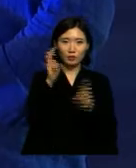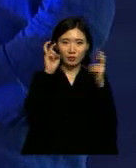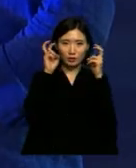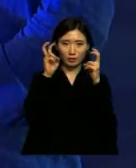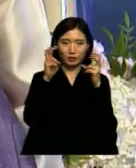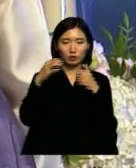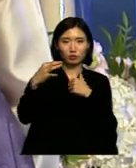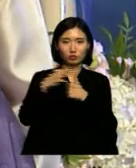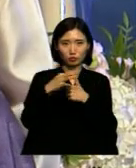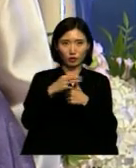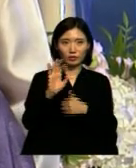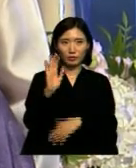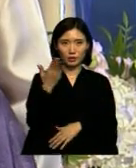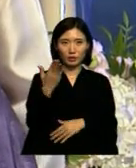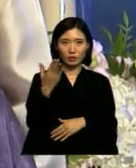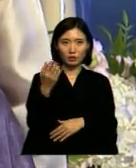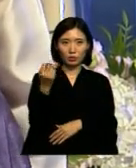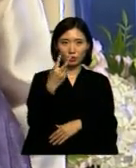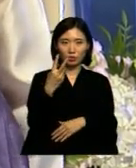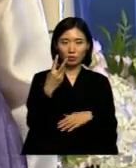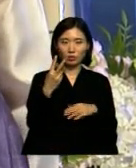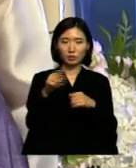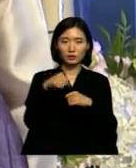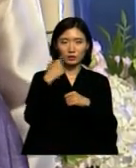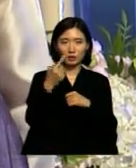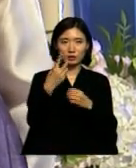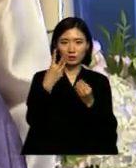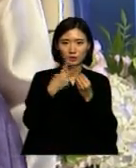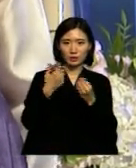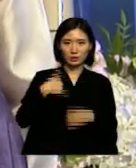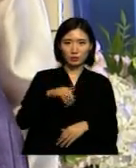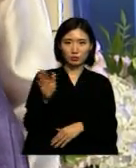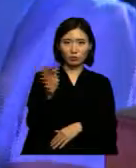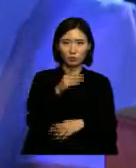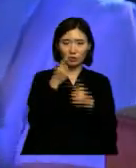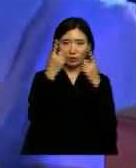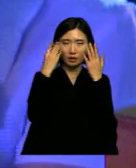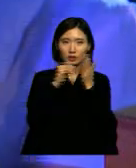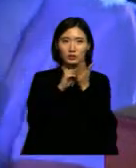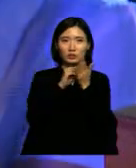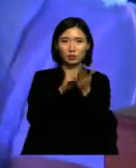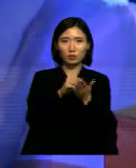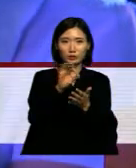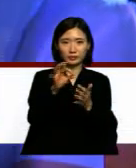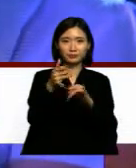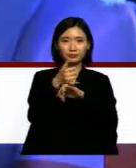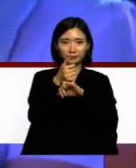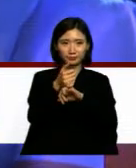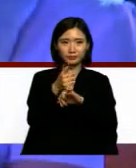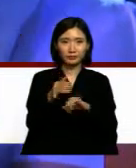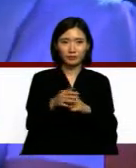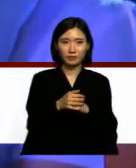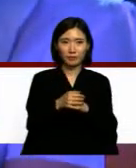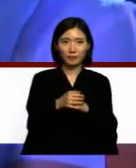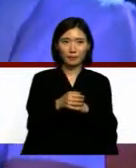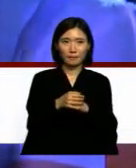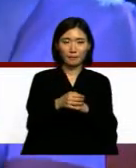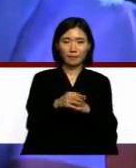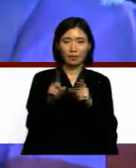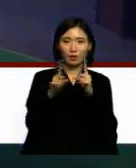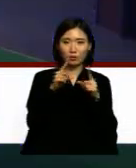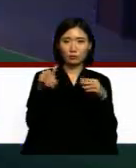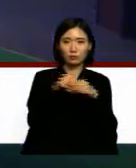후원했습니다. 여기에 그치지 않고 셋째부터는 대학 등록금까지 약속했습니다. 언어와 문화